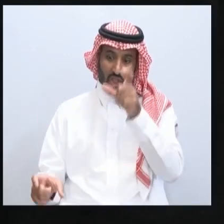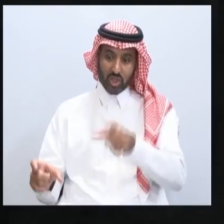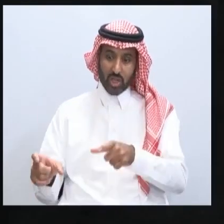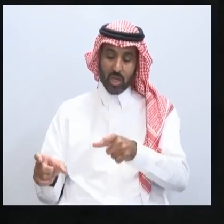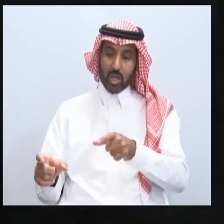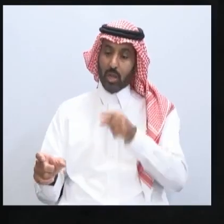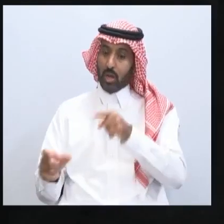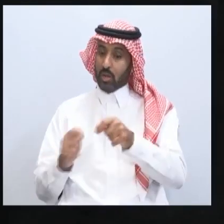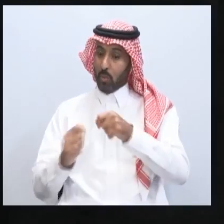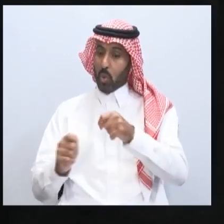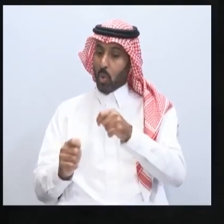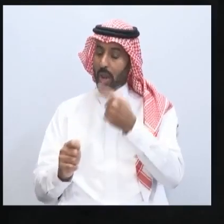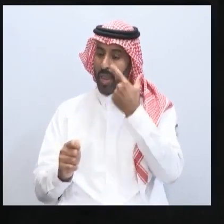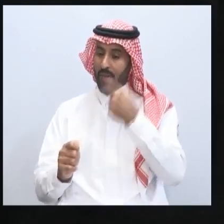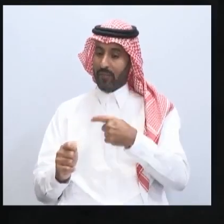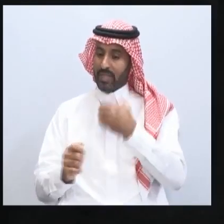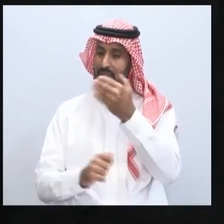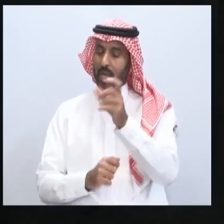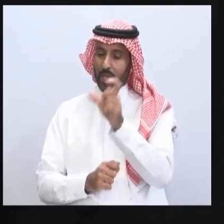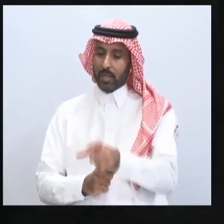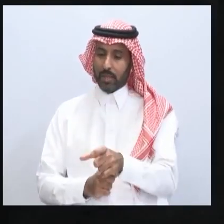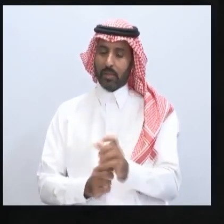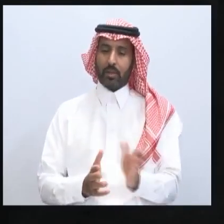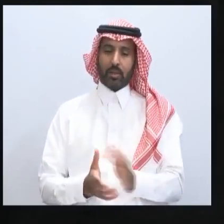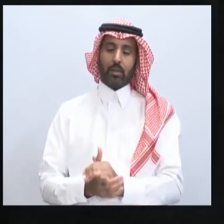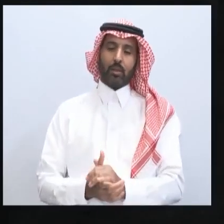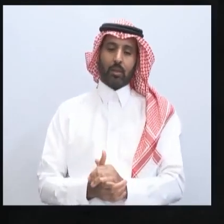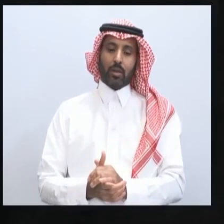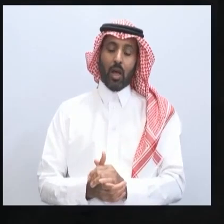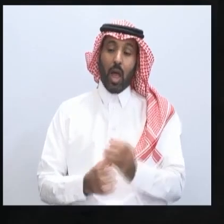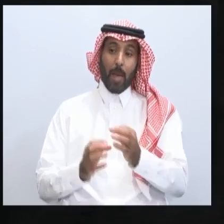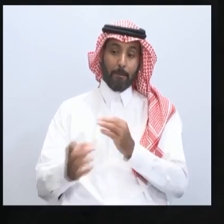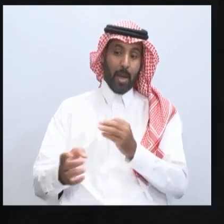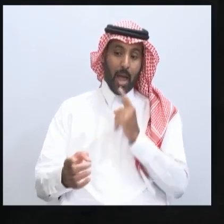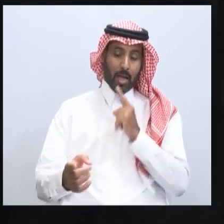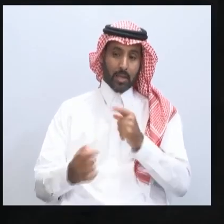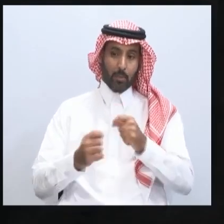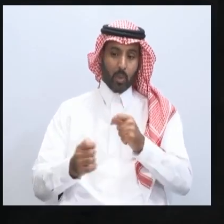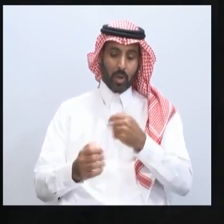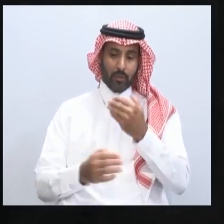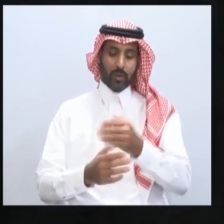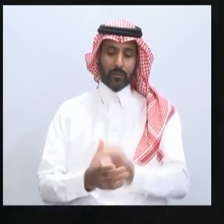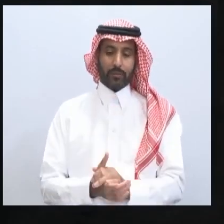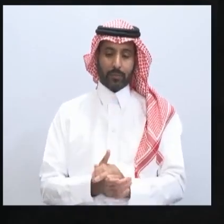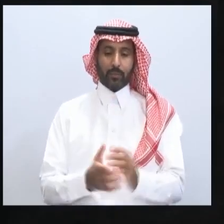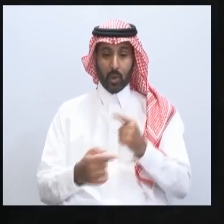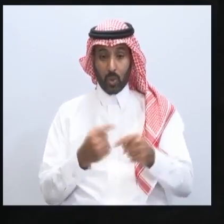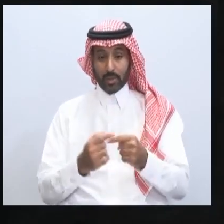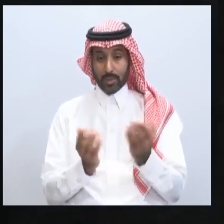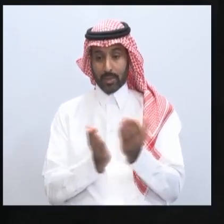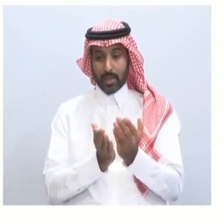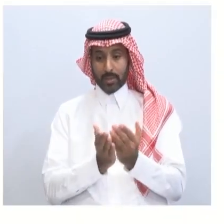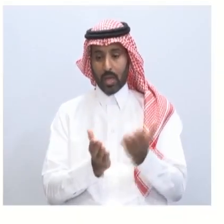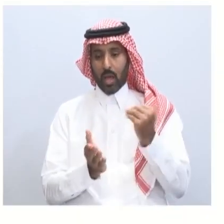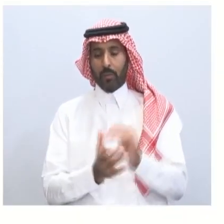يتمتعون بالمرونه النفسيه ايضا ابعاد المرونه النفسيه نراجع درسنا